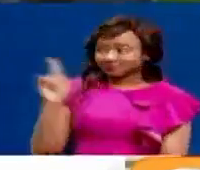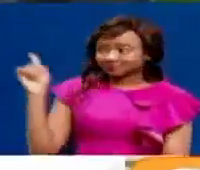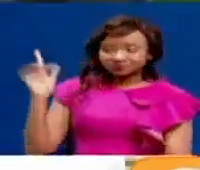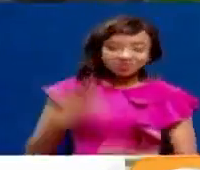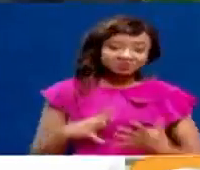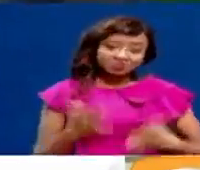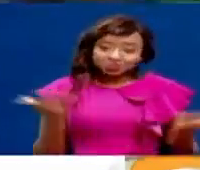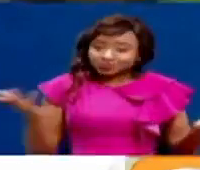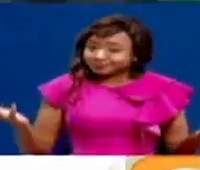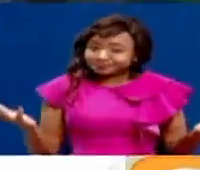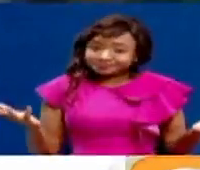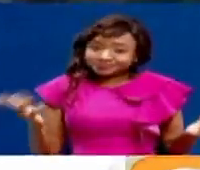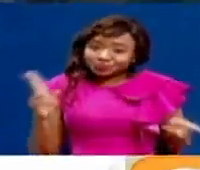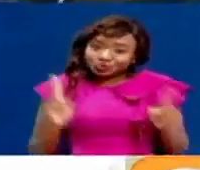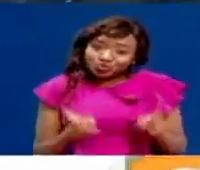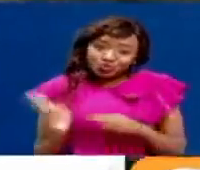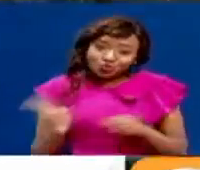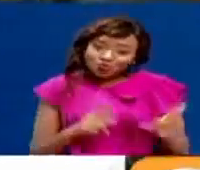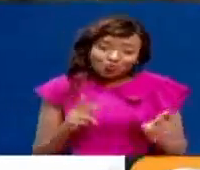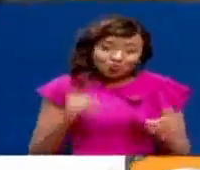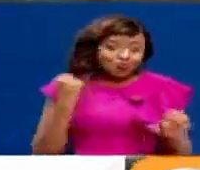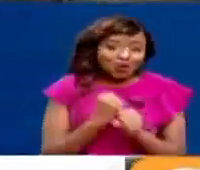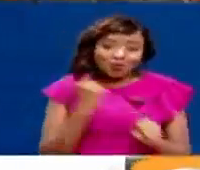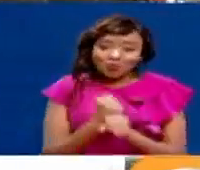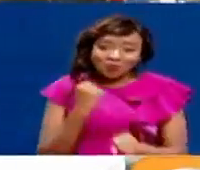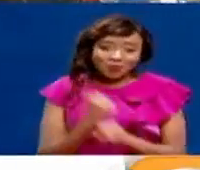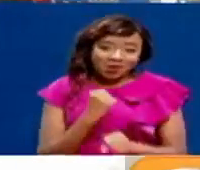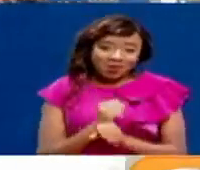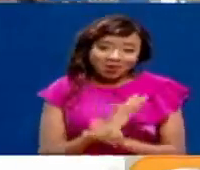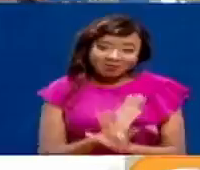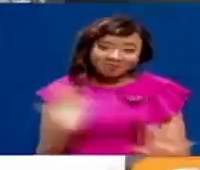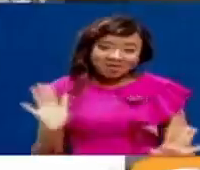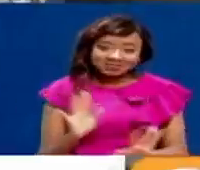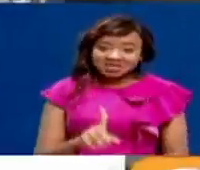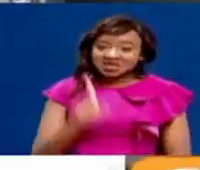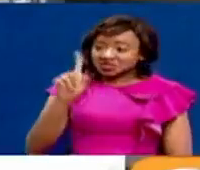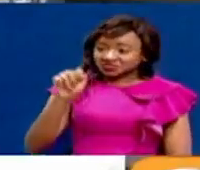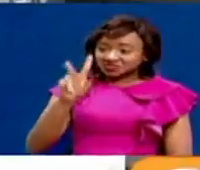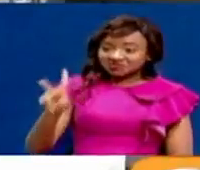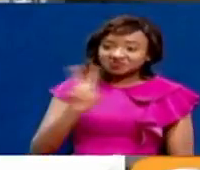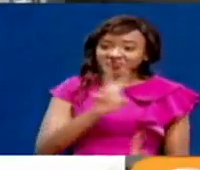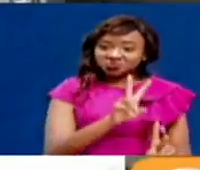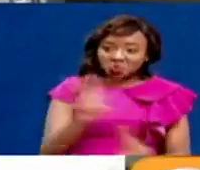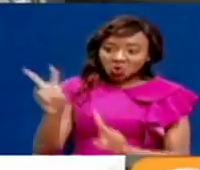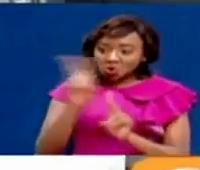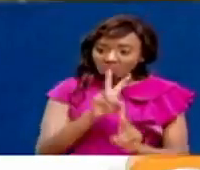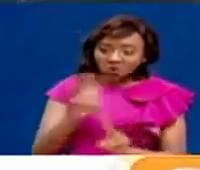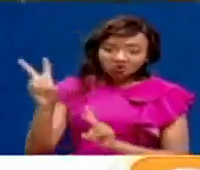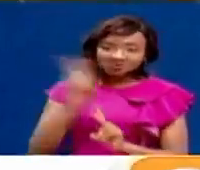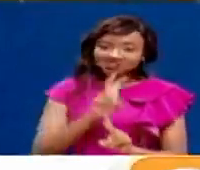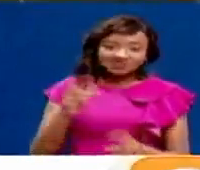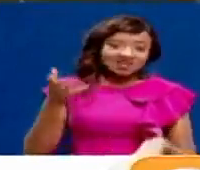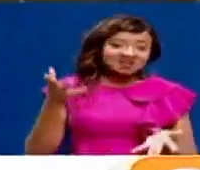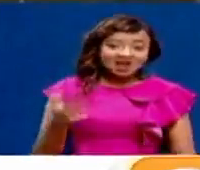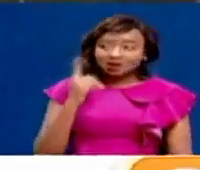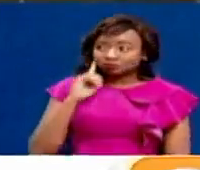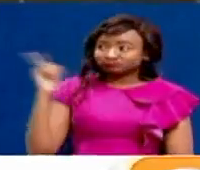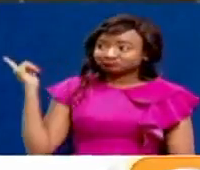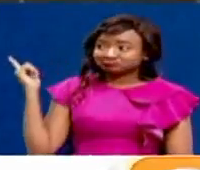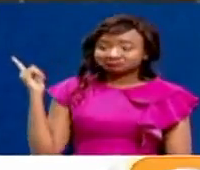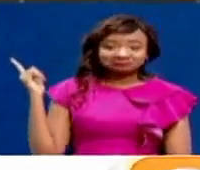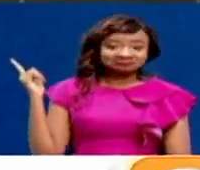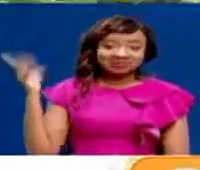katika shughuli za kawaida za kujitafutia riziki, runinga ambazo upeperusha hafla muhimu kama ya leo jijini